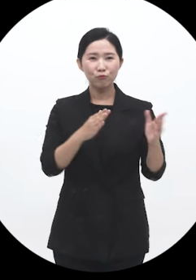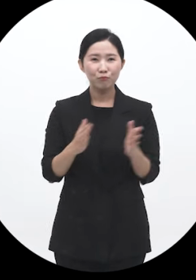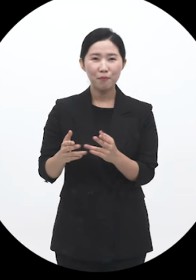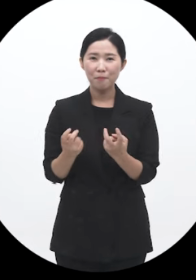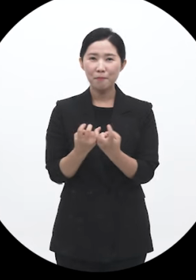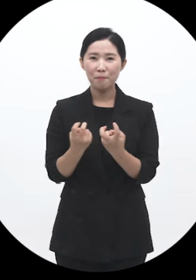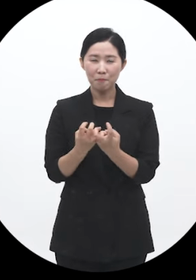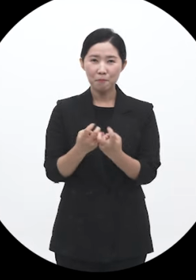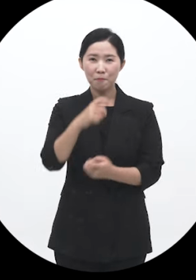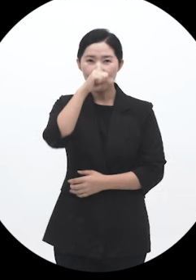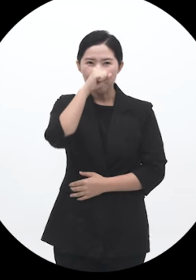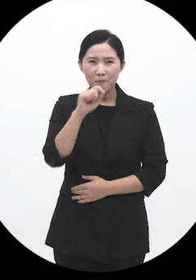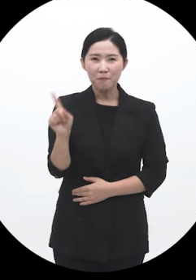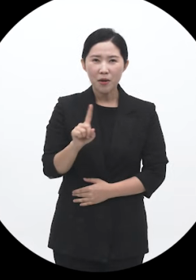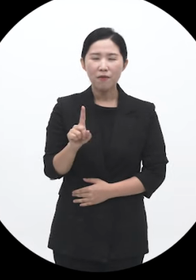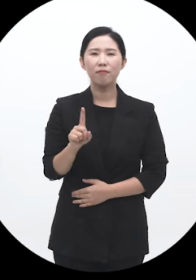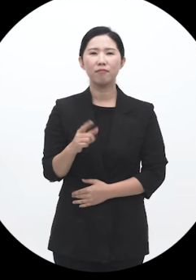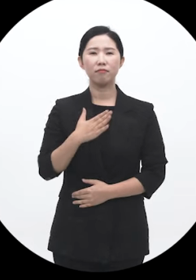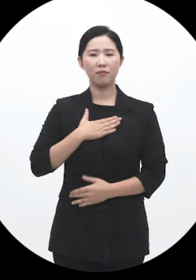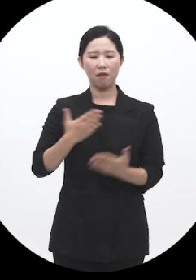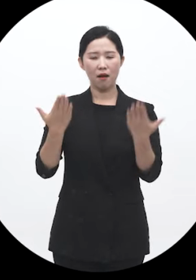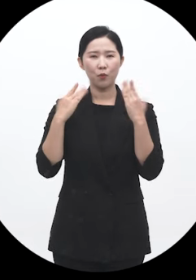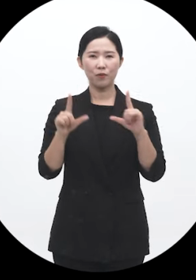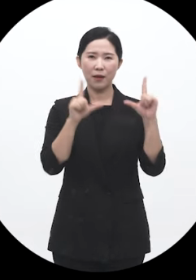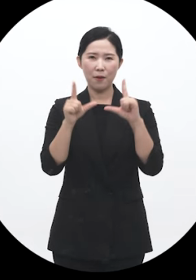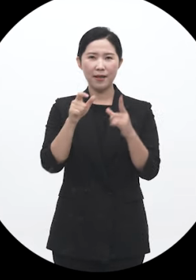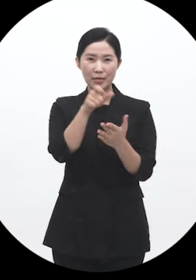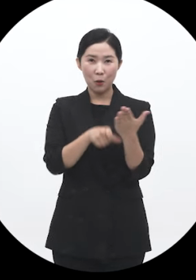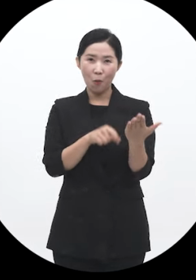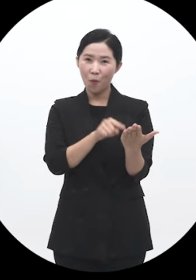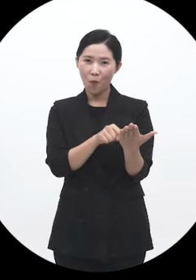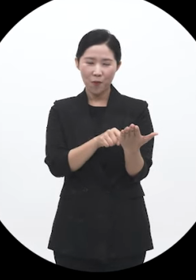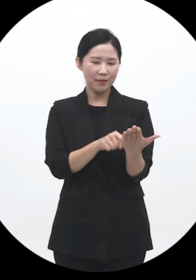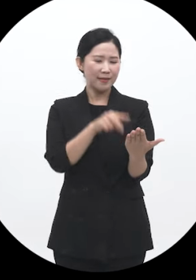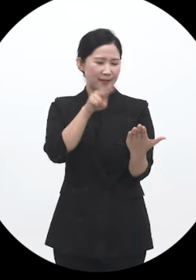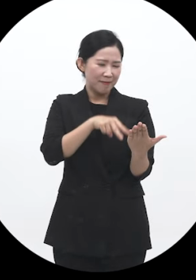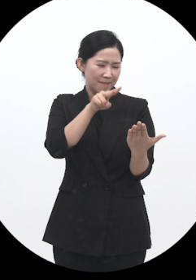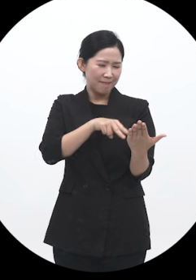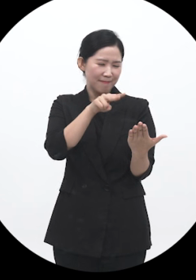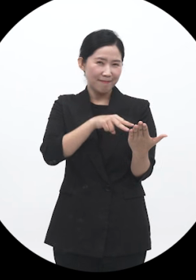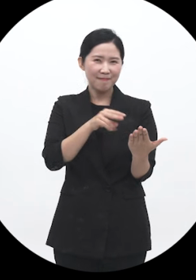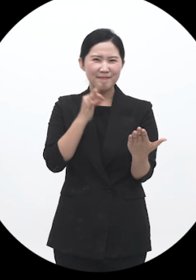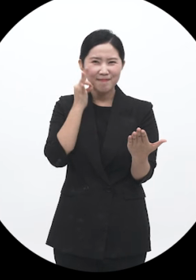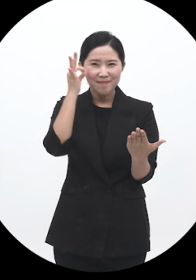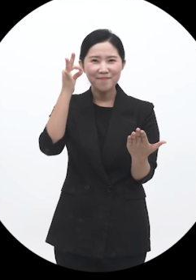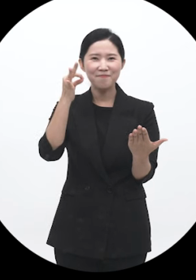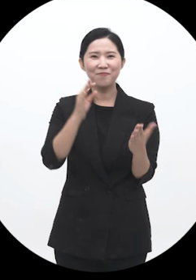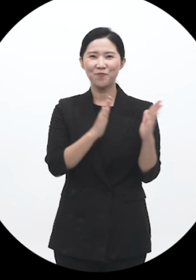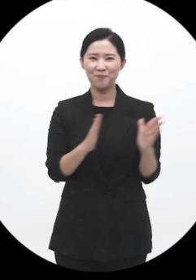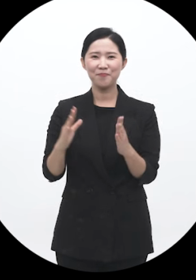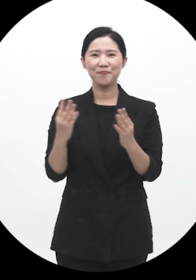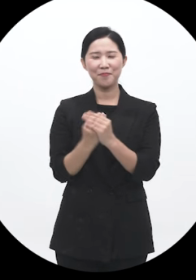준비 방법은 자신의 학교생활 기록부를 꼼꼼하게 읽는 것입니다.